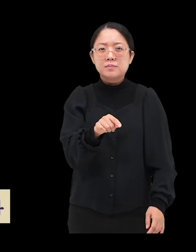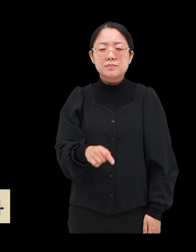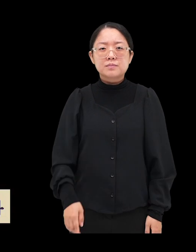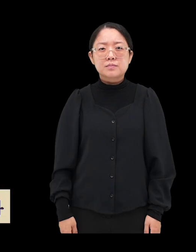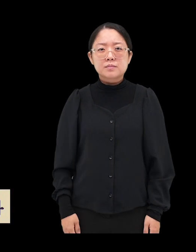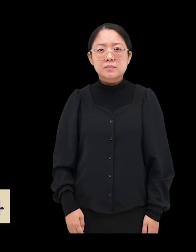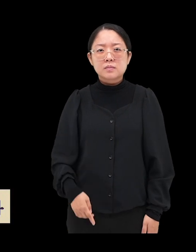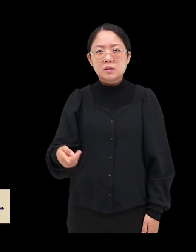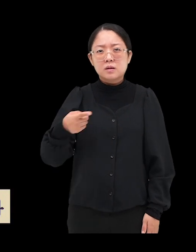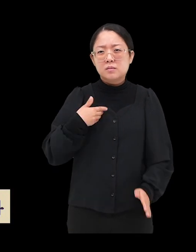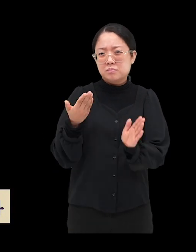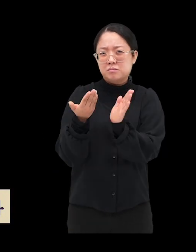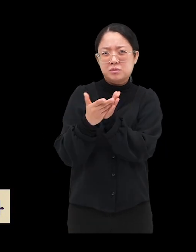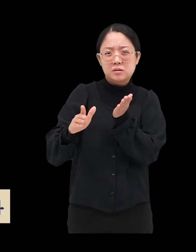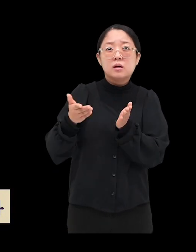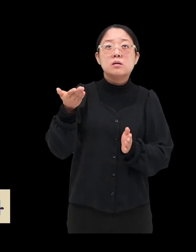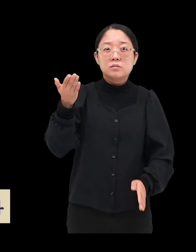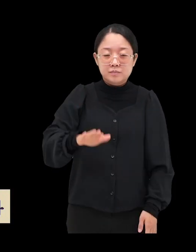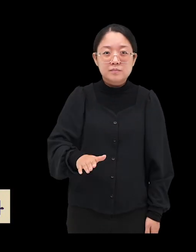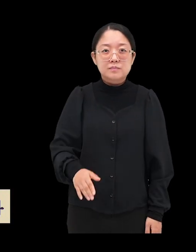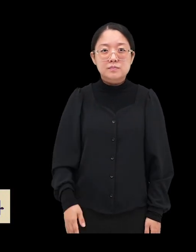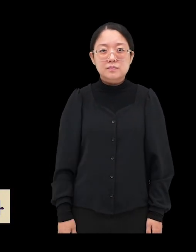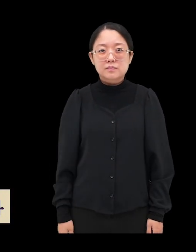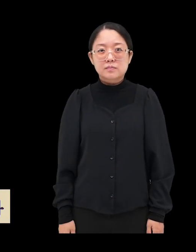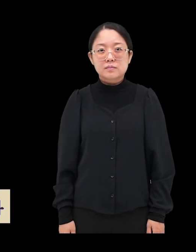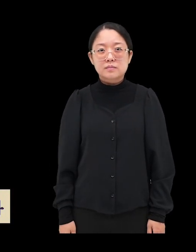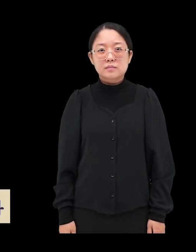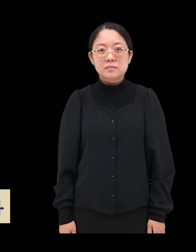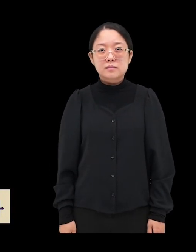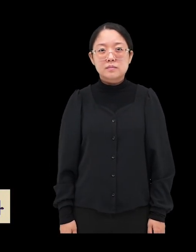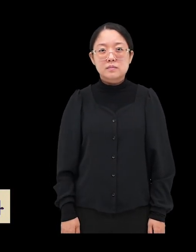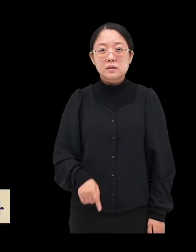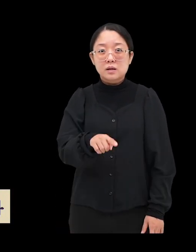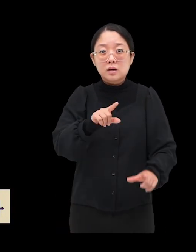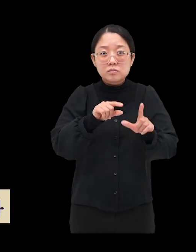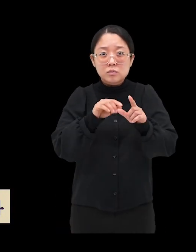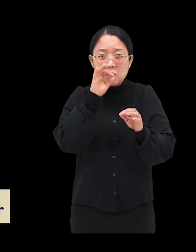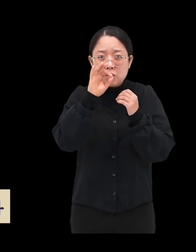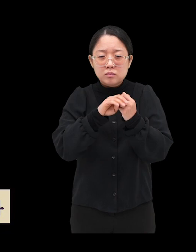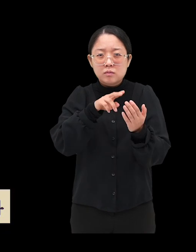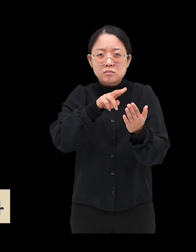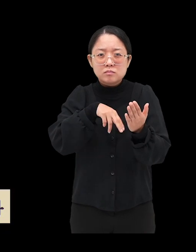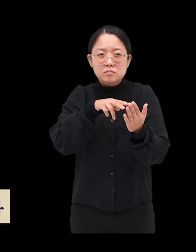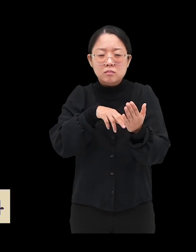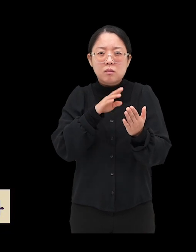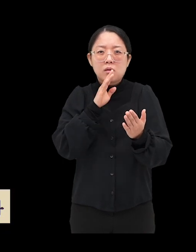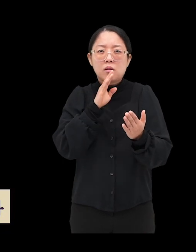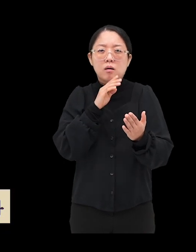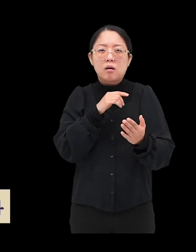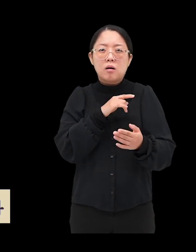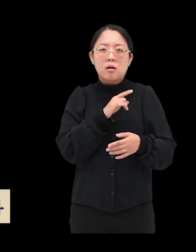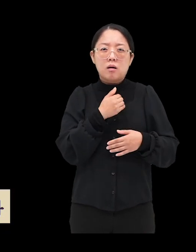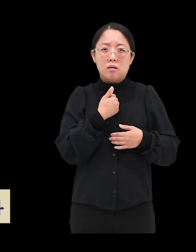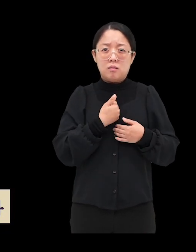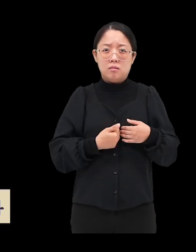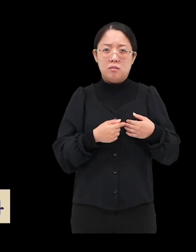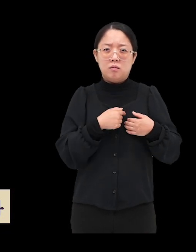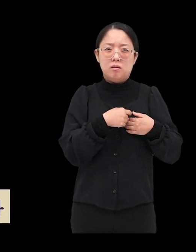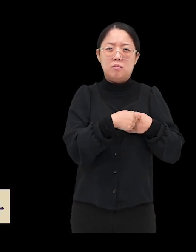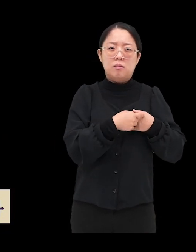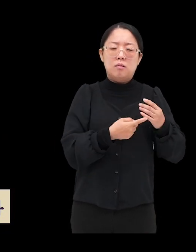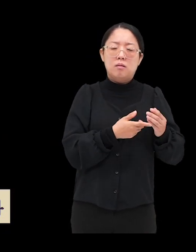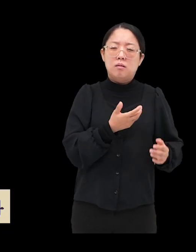없다는 것. 저는 이 부분을 읽을 때 한쪽 그 마음이 좀 이렇게 아픈 것 같으면서도 또 한쪽에서는 이